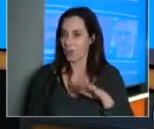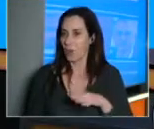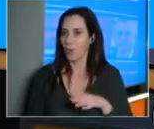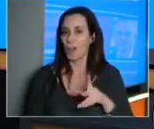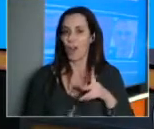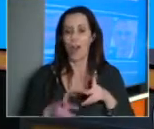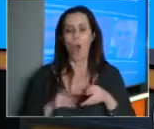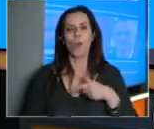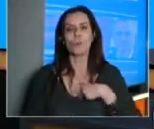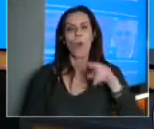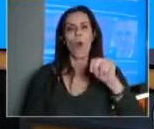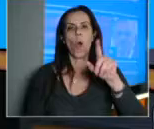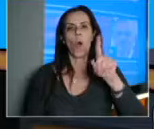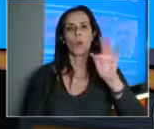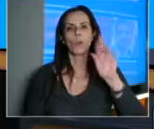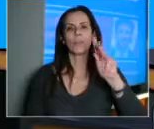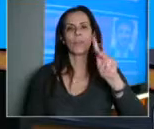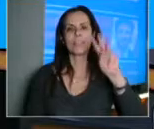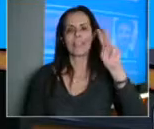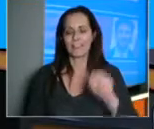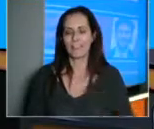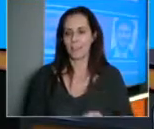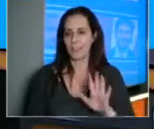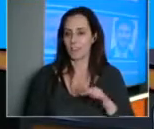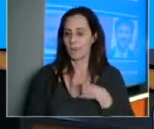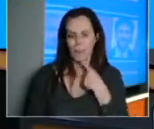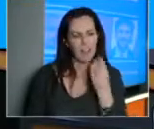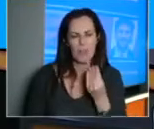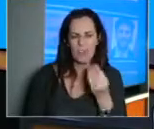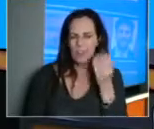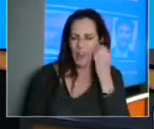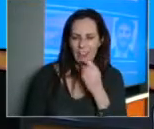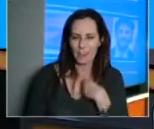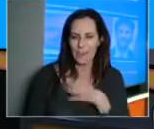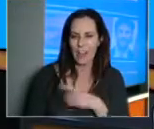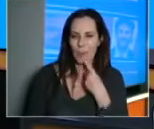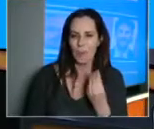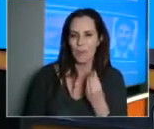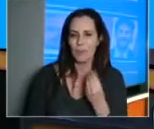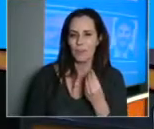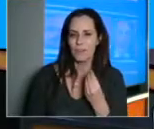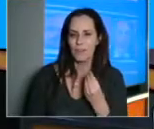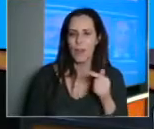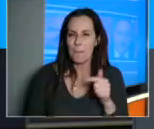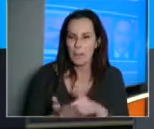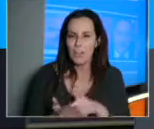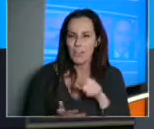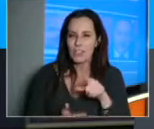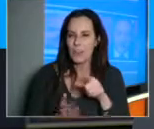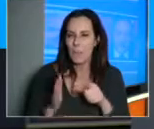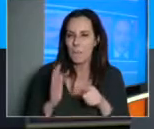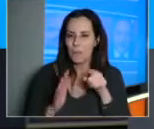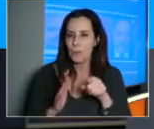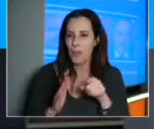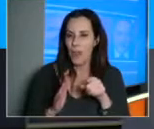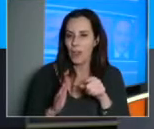ליוזמה הזאת, ולהנחיל את השפה הרוסית לאנשים אחרים. אני יכולה גם ללחוש משהו קטן לאריה דרעי מאחורה. יאללה. בגלל שכנראה זאת קדנציה